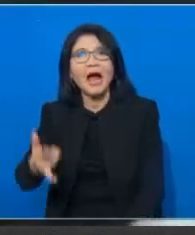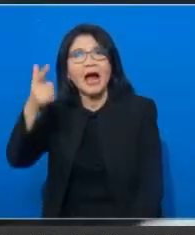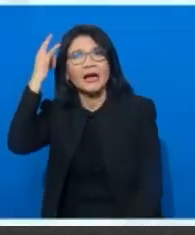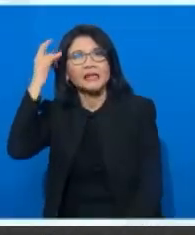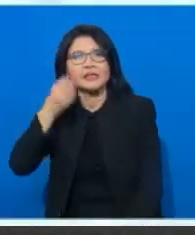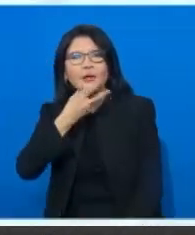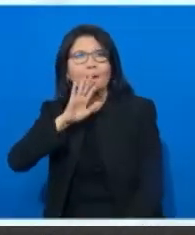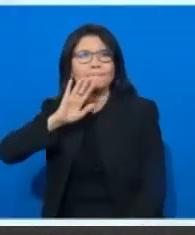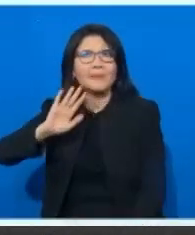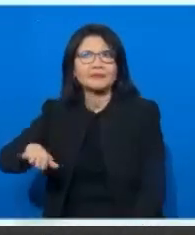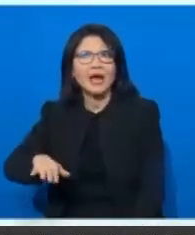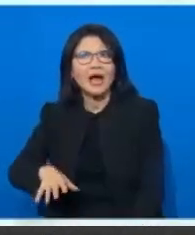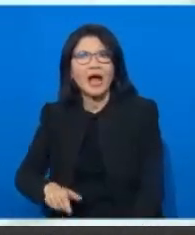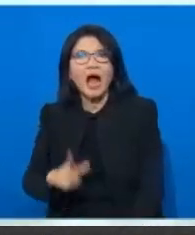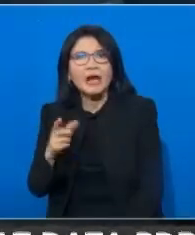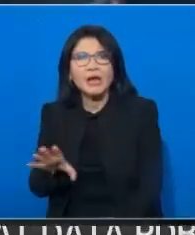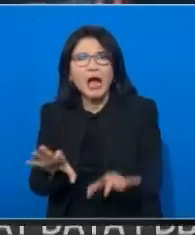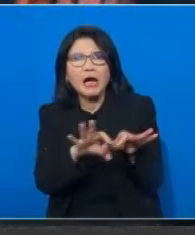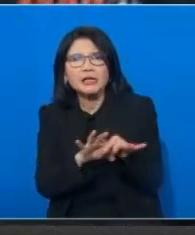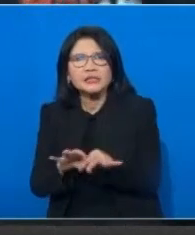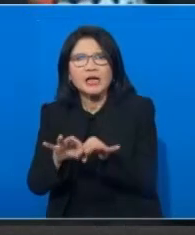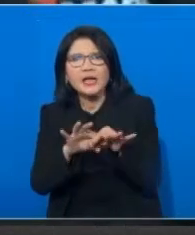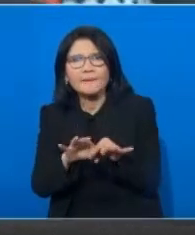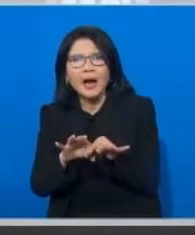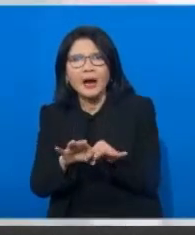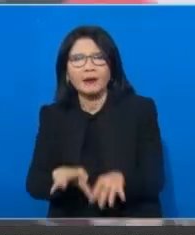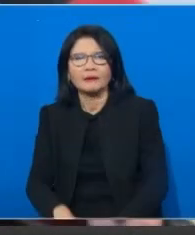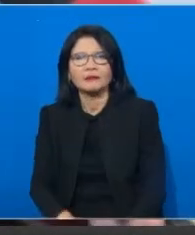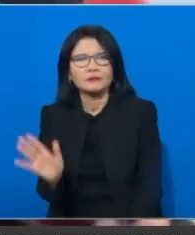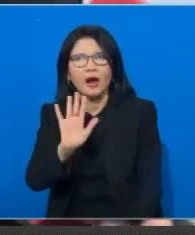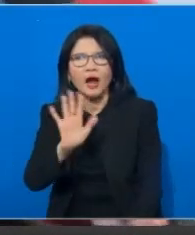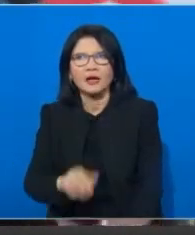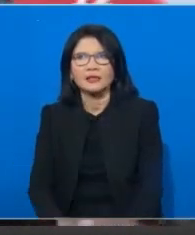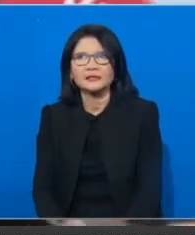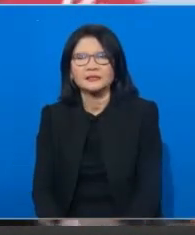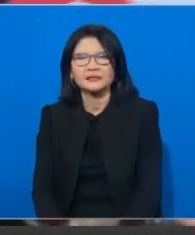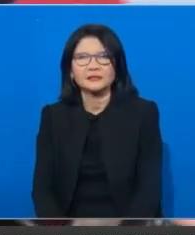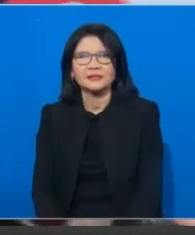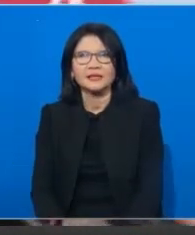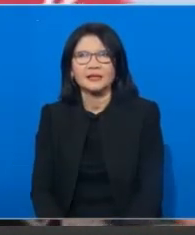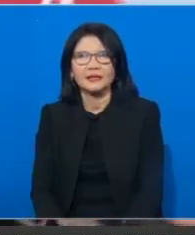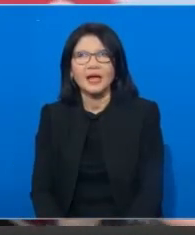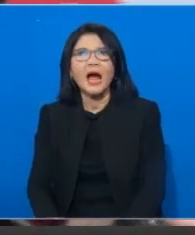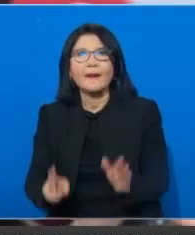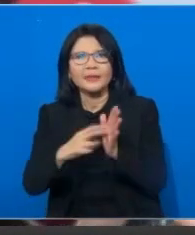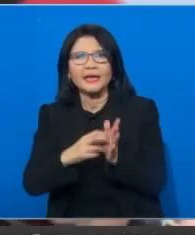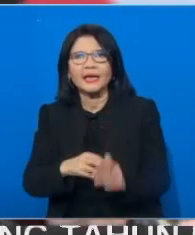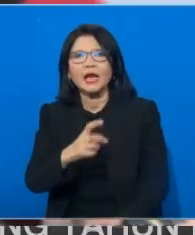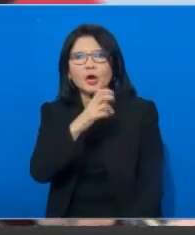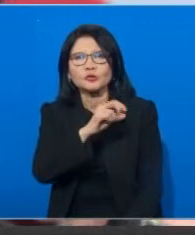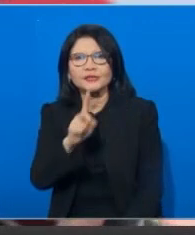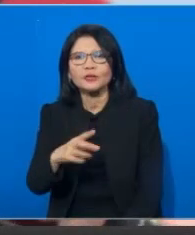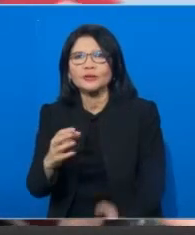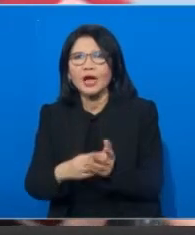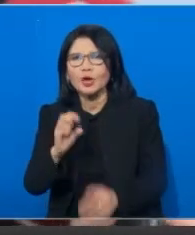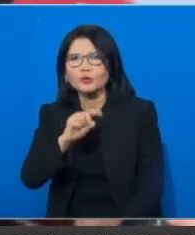debat terakhir ada kerjasama antar kubu calon presiden. Menilai kemistrinya ketemu antara 01 dengan